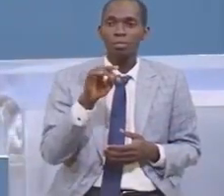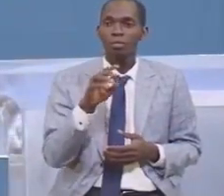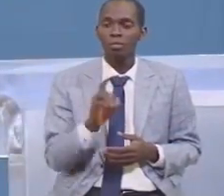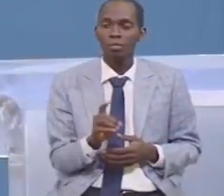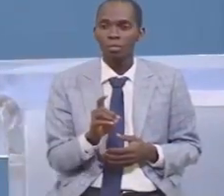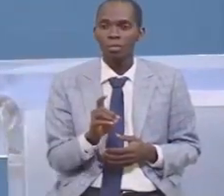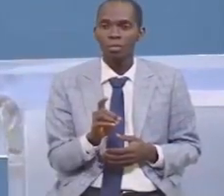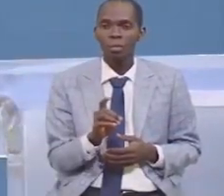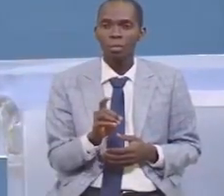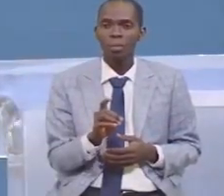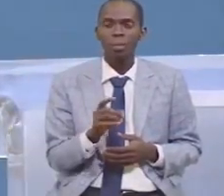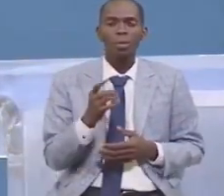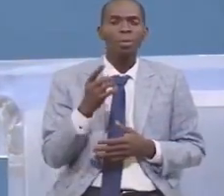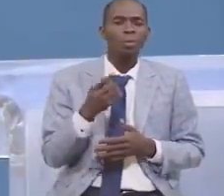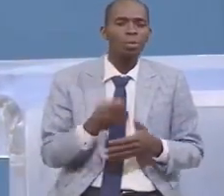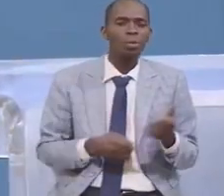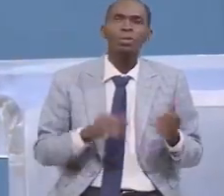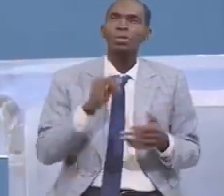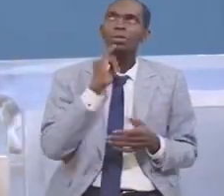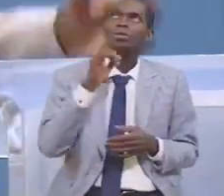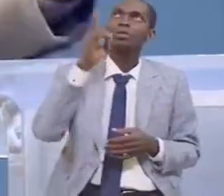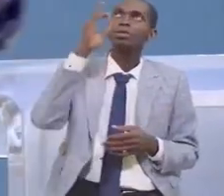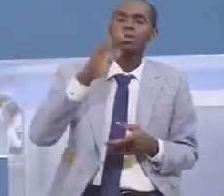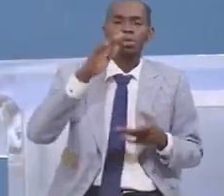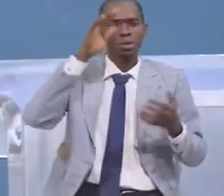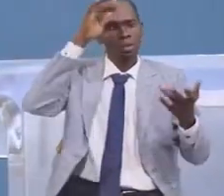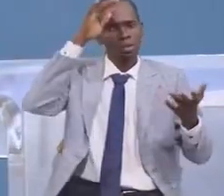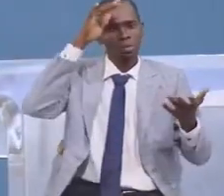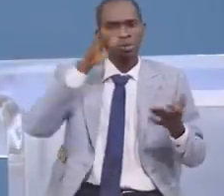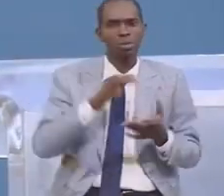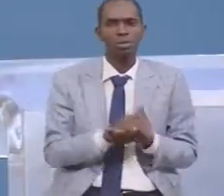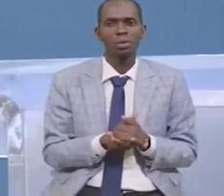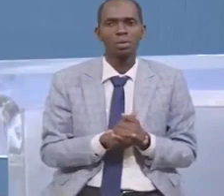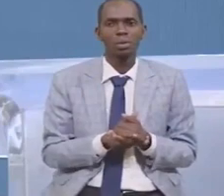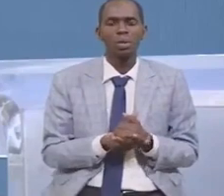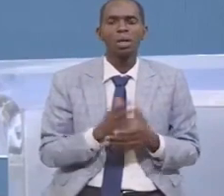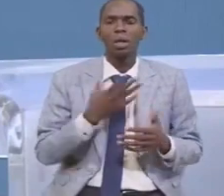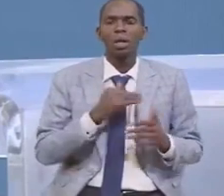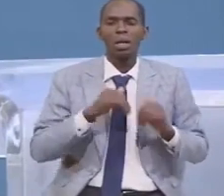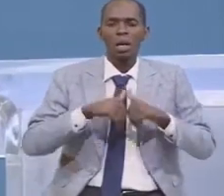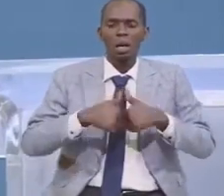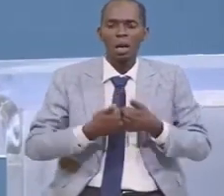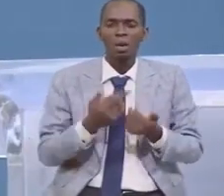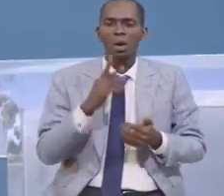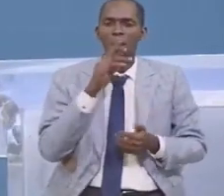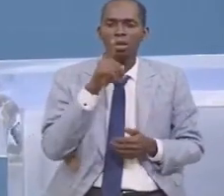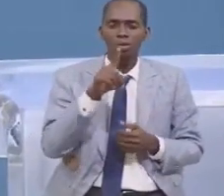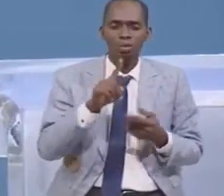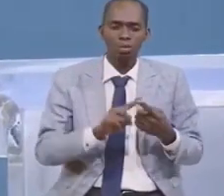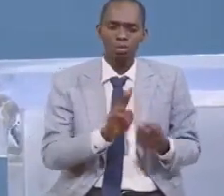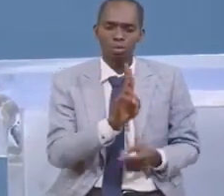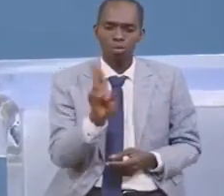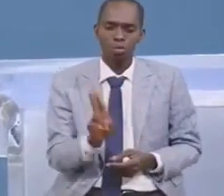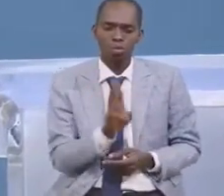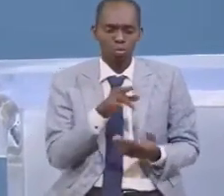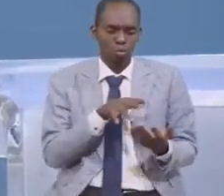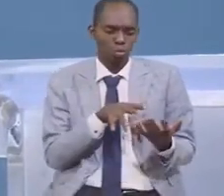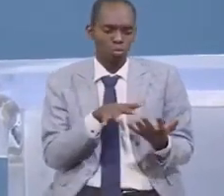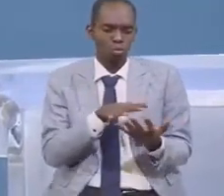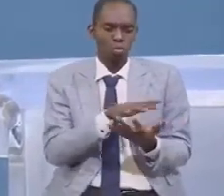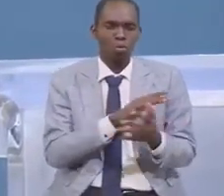what's God's expectation? నీ పట్ల దేవుని ఎదురు చూపేంటి? How are you to use those 5 stones? నీవు